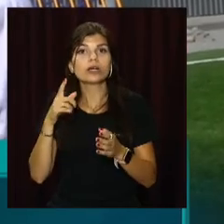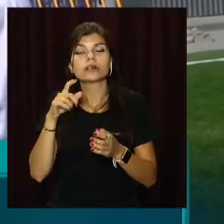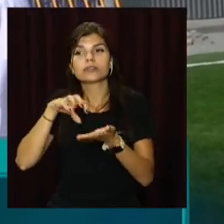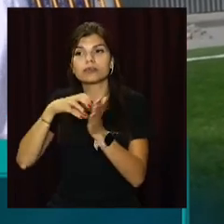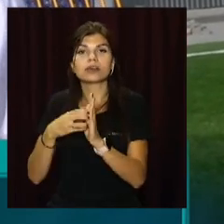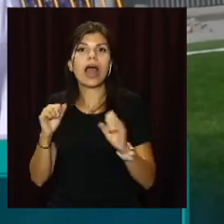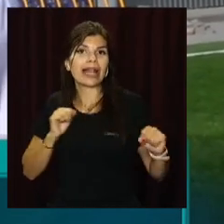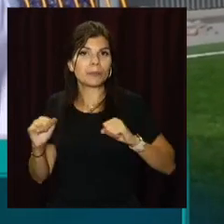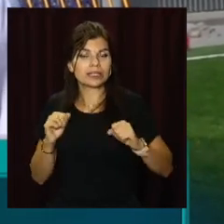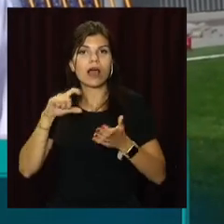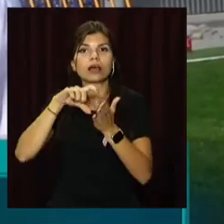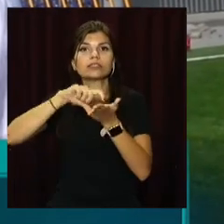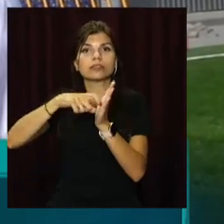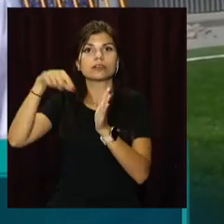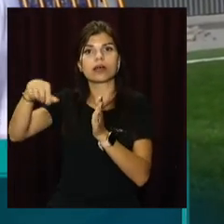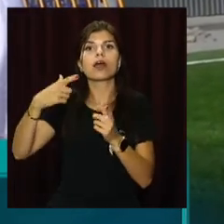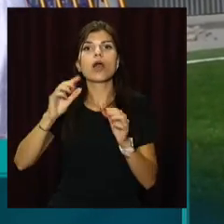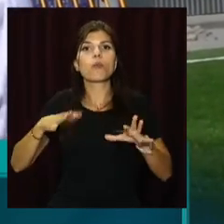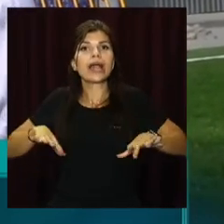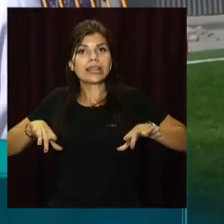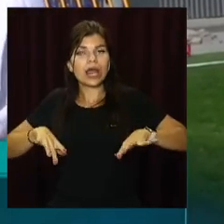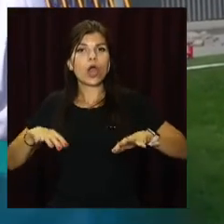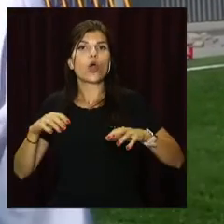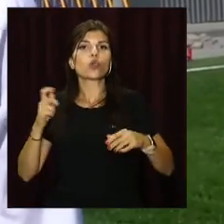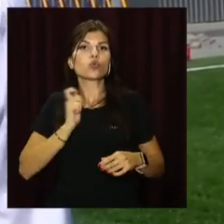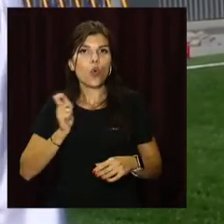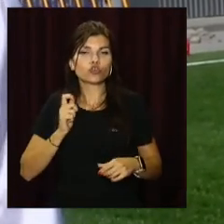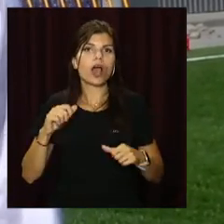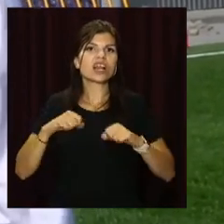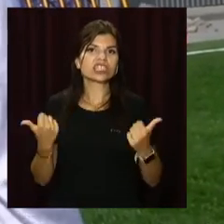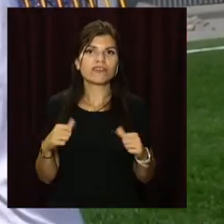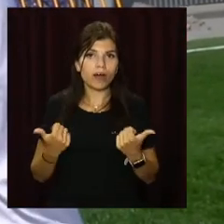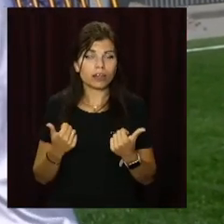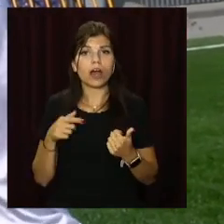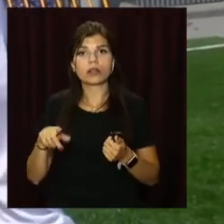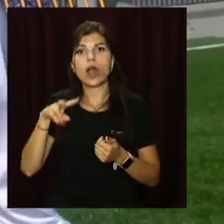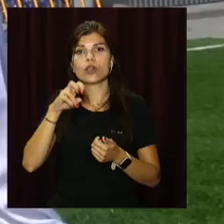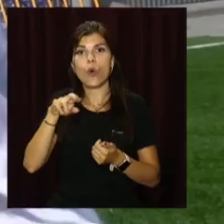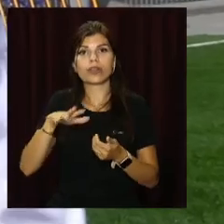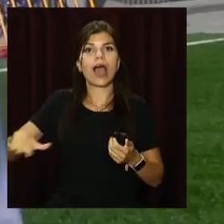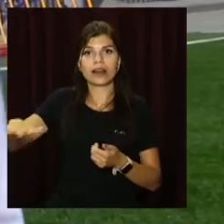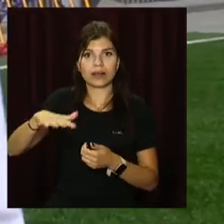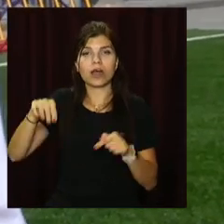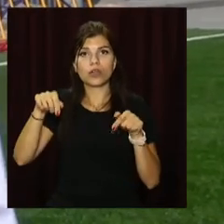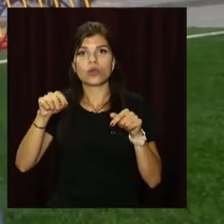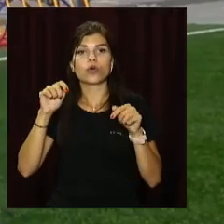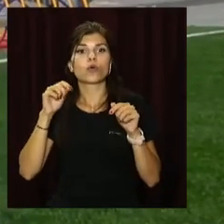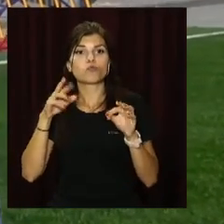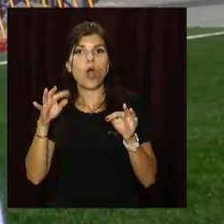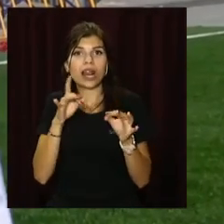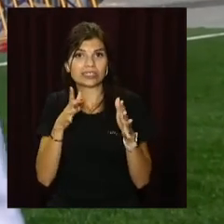також включає здання, де будуть знаходитися тренерські, душові і роздівалки. Льодова арена, вона буде дозволяти по своїм